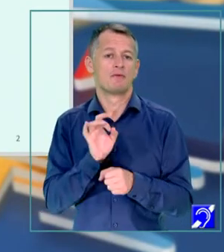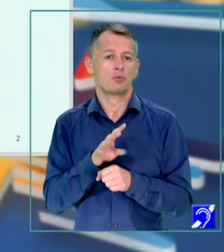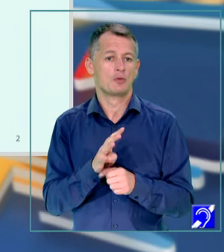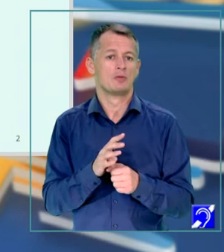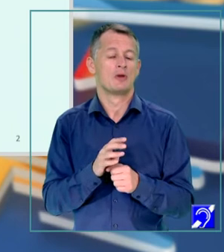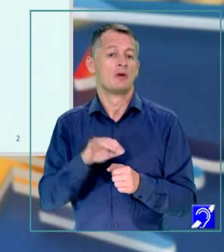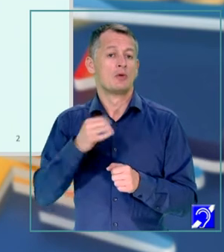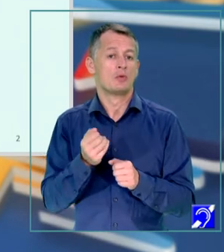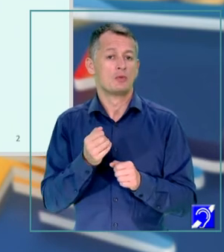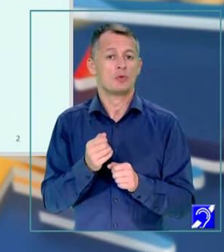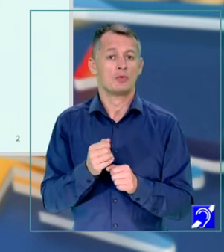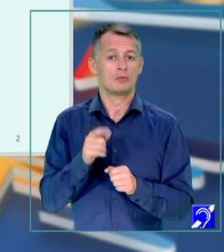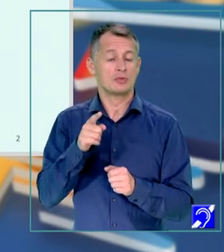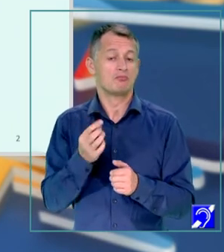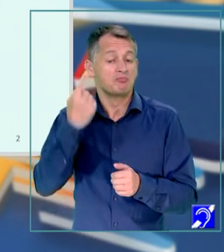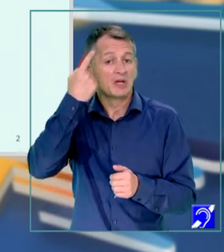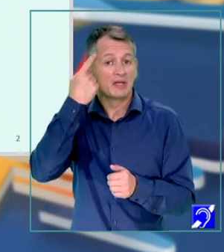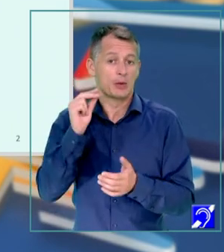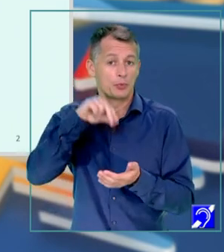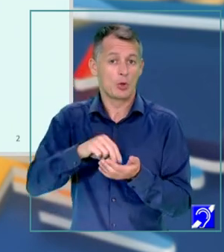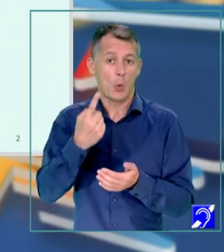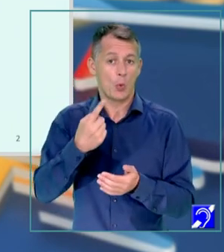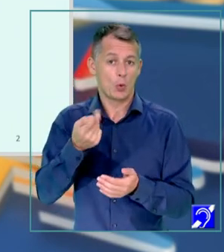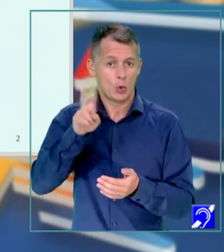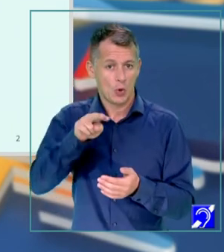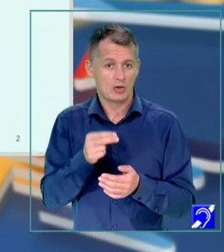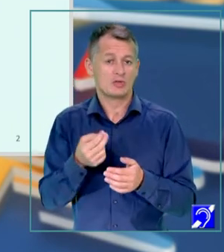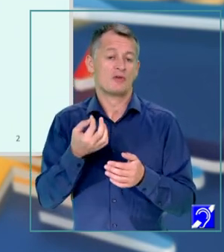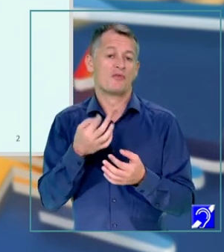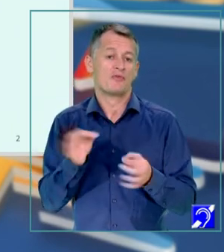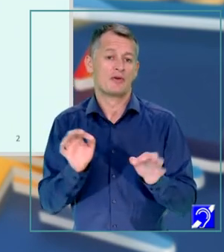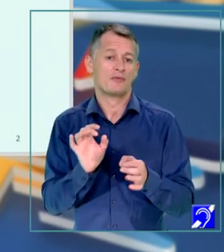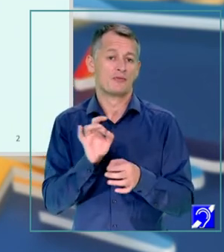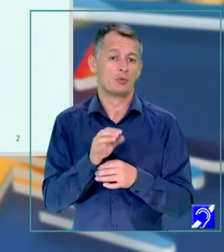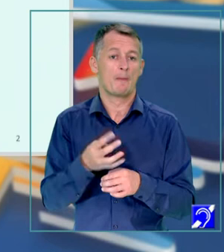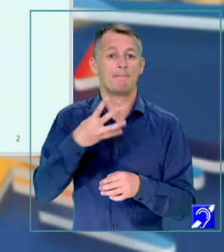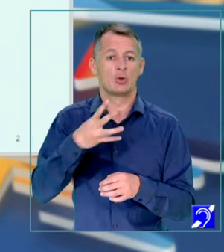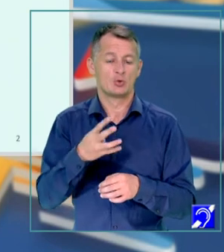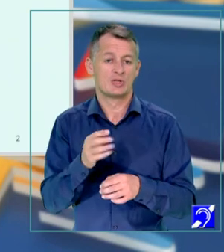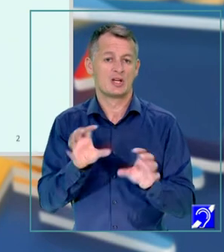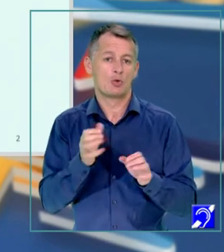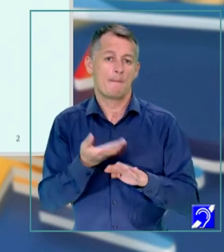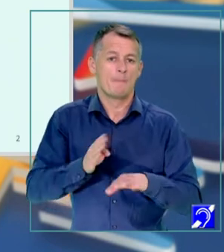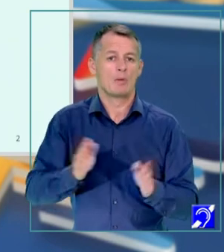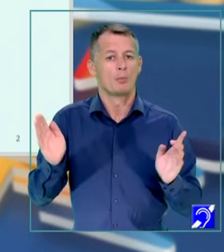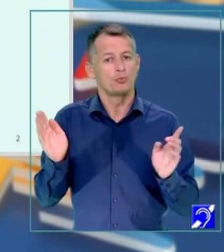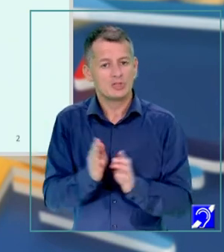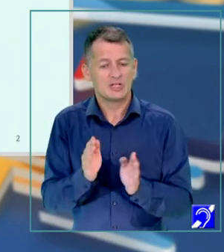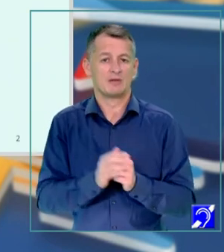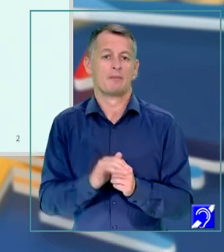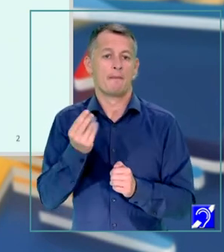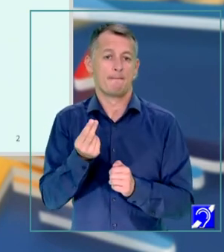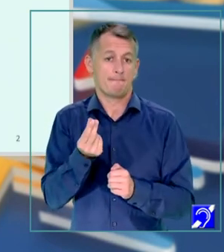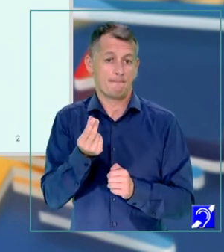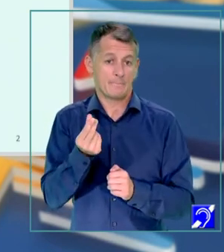nu fiecare creștere cu un dolar a prețului vor fi vândute cu 4 sed radiofrecventa un preț lucrez când cei